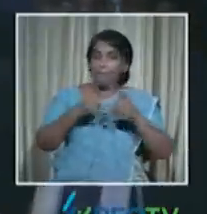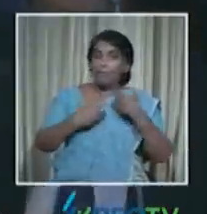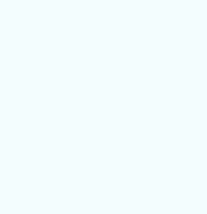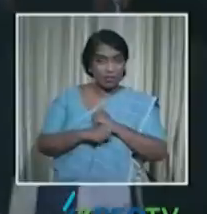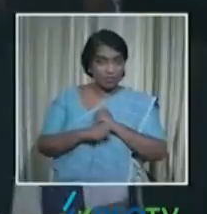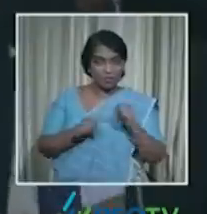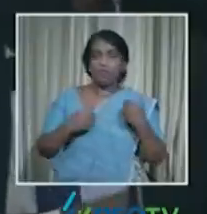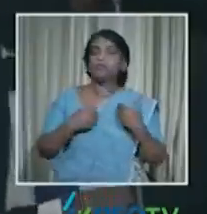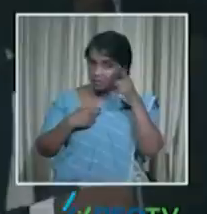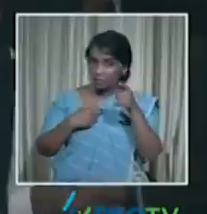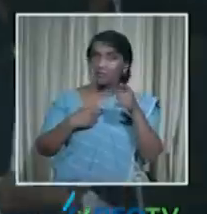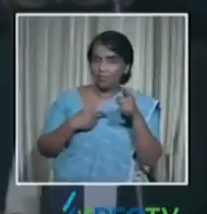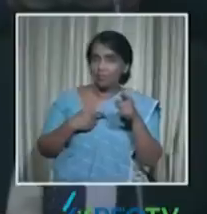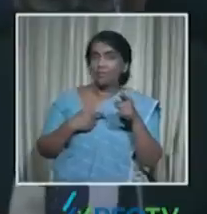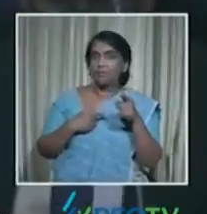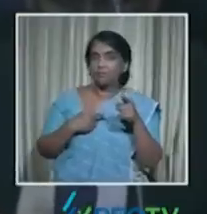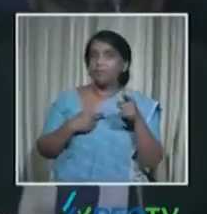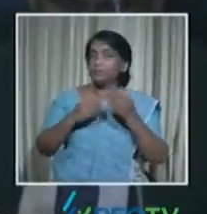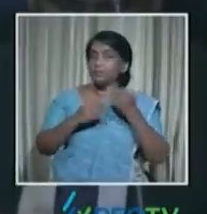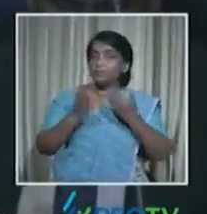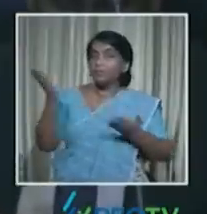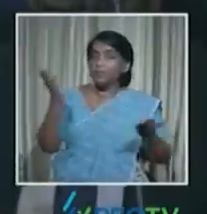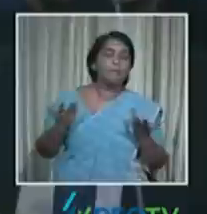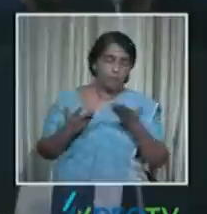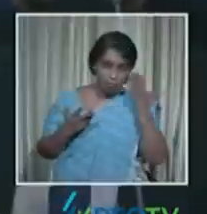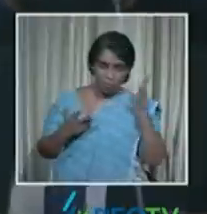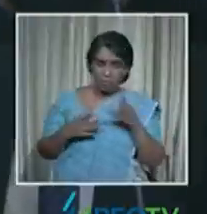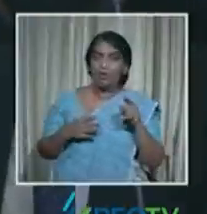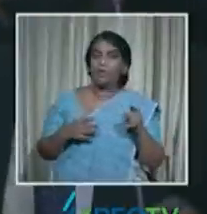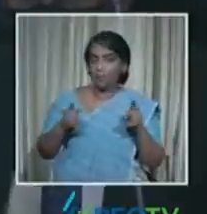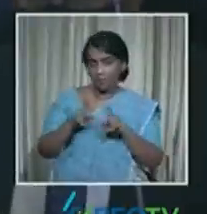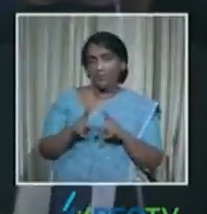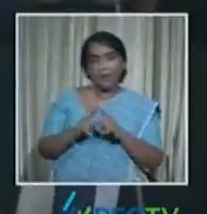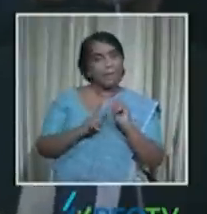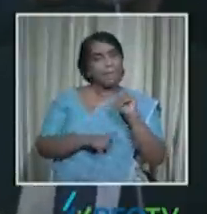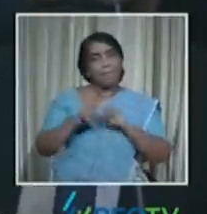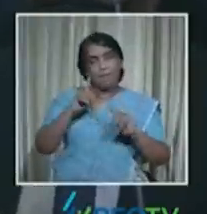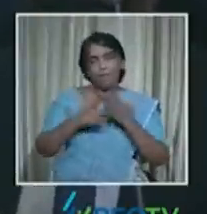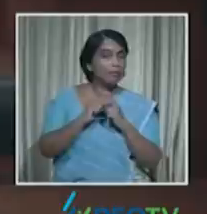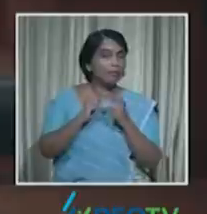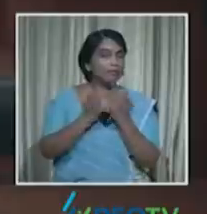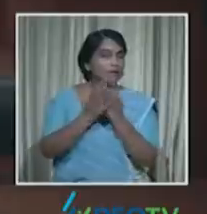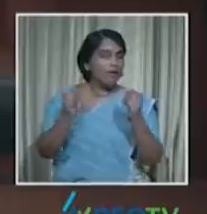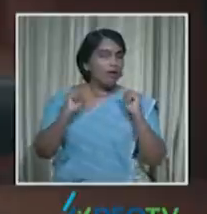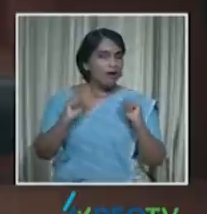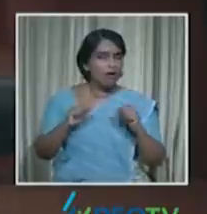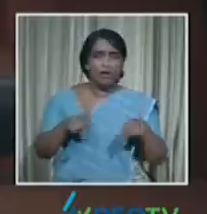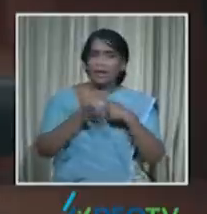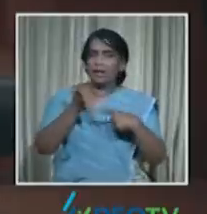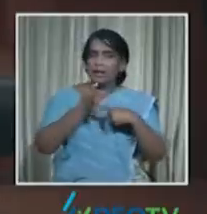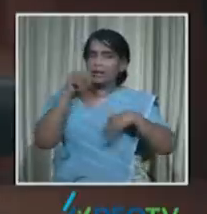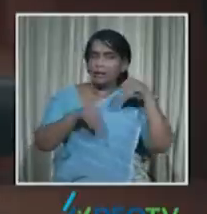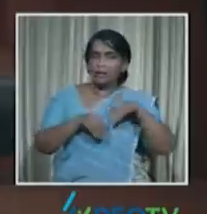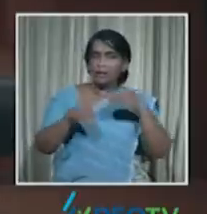ආණ්ඩුවට නැත්තම් ඔබතුමාලට එය ඉදිරිපත් කරන්න පුළුවන්කම තිබෙනවා ඒ අනුව අපිට පාර්ලිමේන්තුවේ එක්ක විසෝ ආරින්න පුළුවන් දැන් මේ දේශපාලන අර්බුදයේ